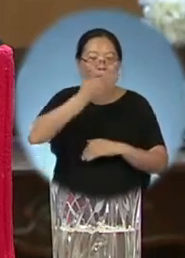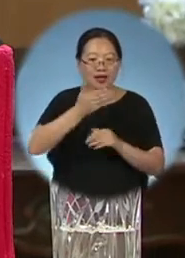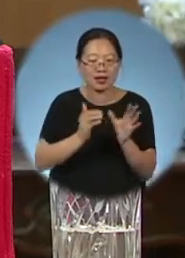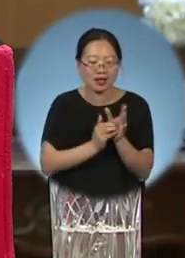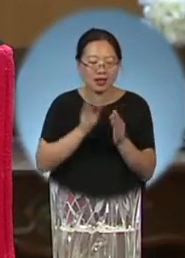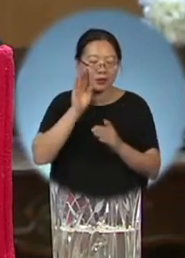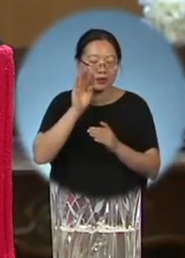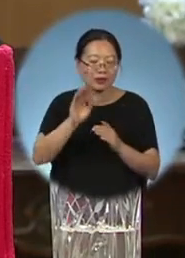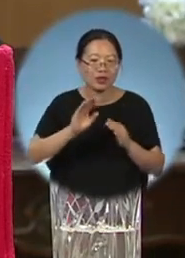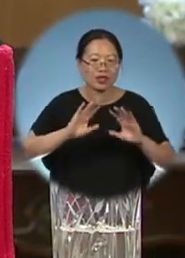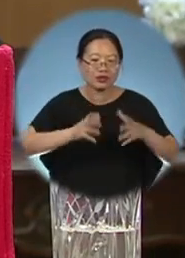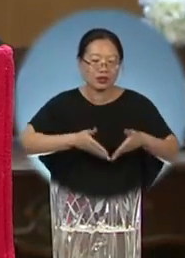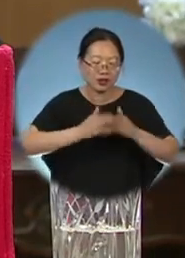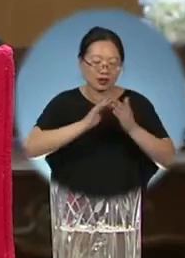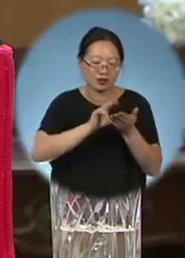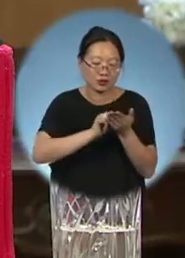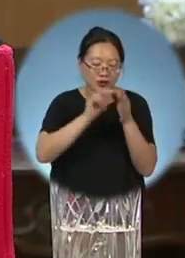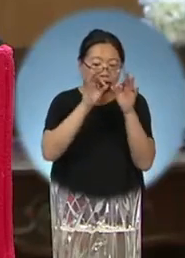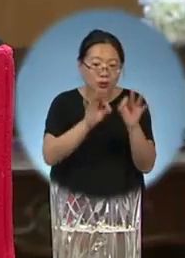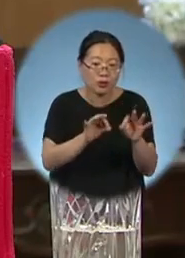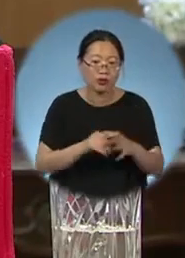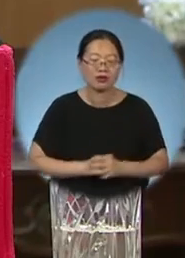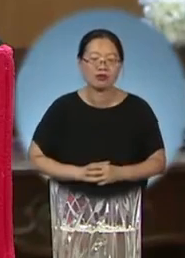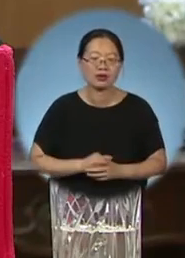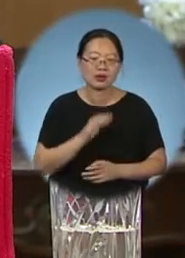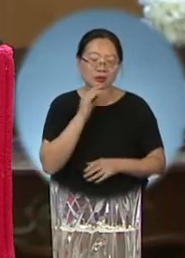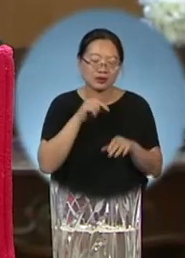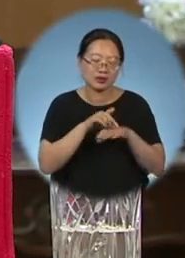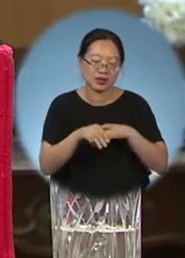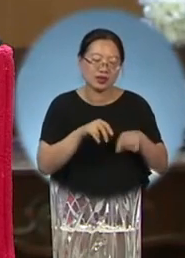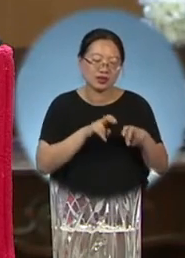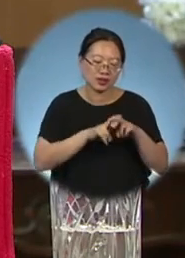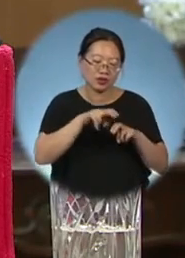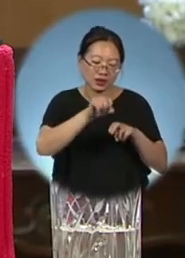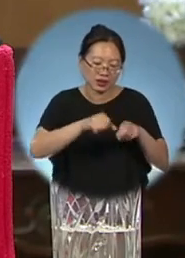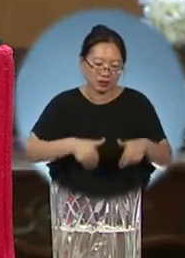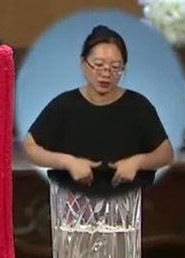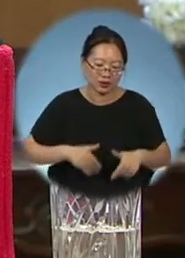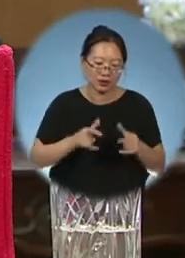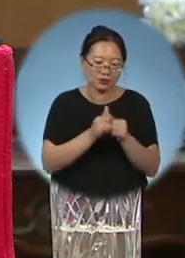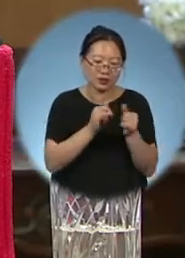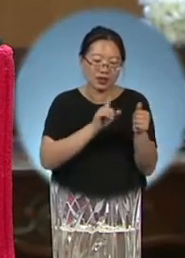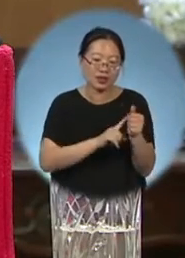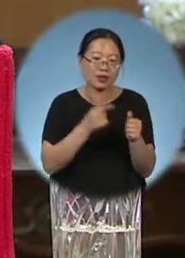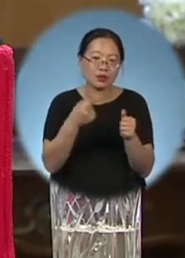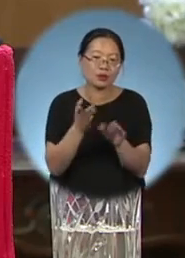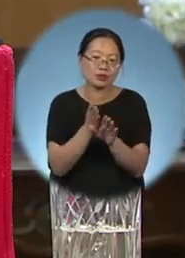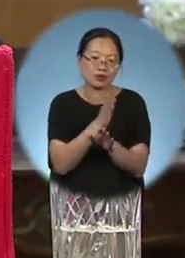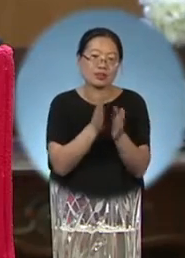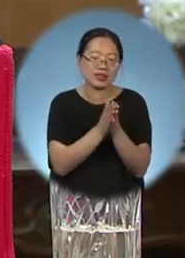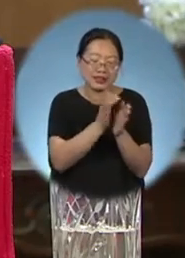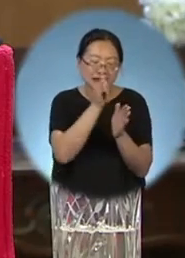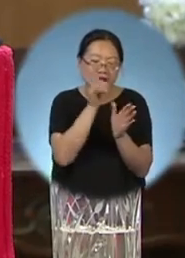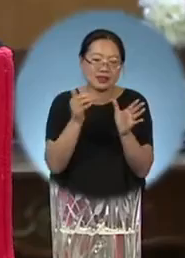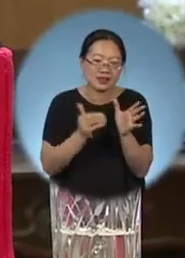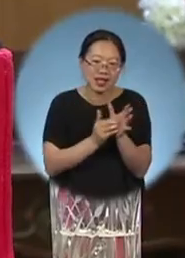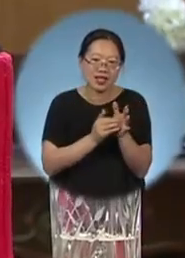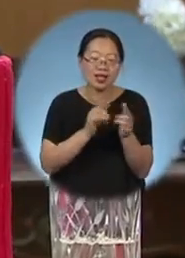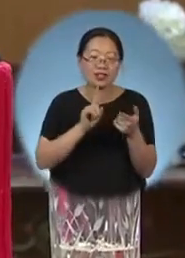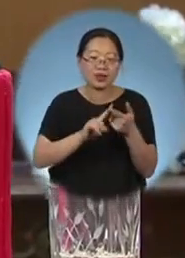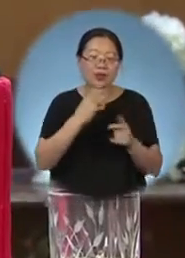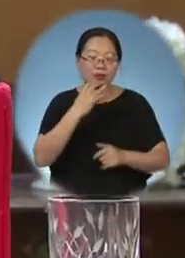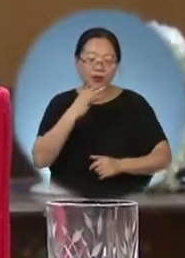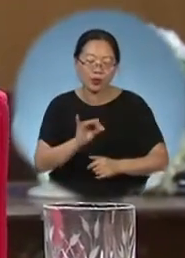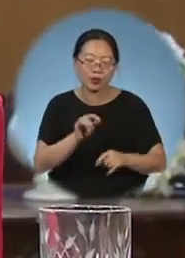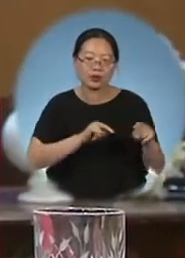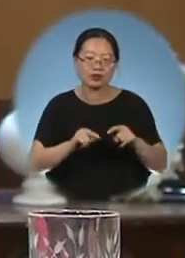앞으로의 미래 국가 건설의 과제는 정말 민주주의의 정착이고 그거는 시민에 대한 교육부터 시작된다. 그것도 역시